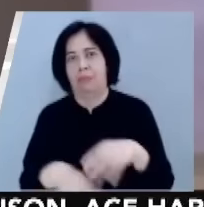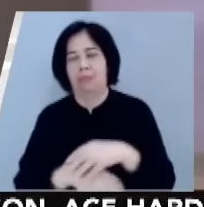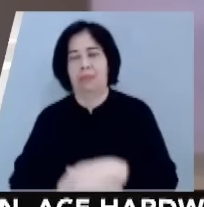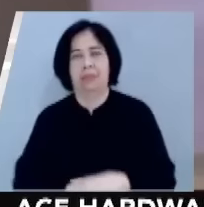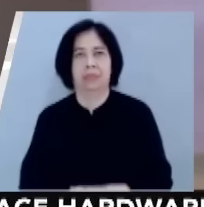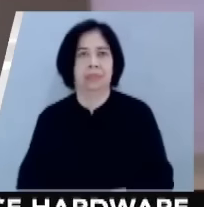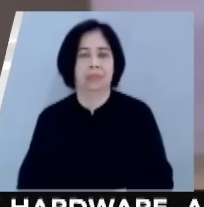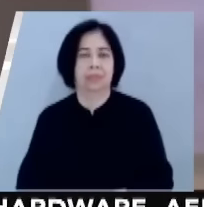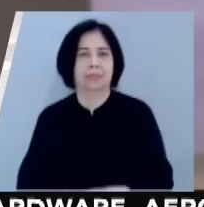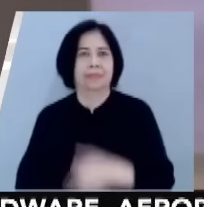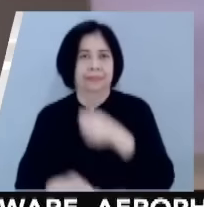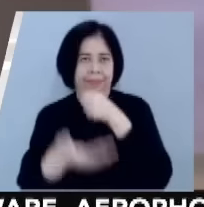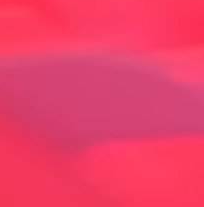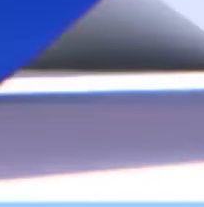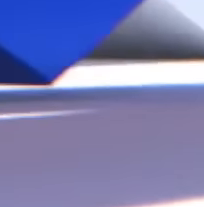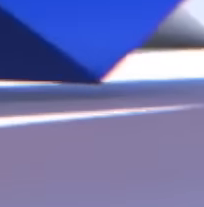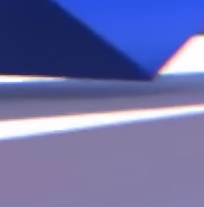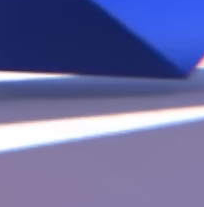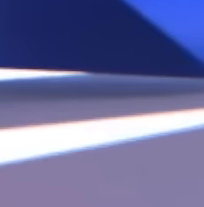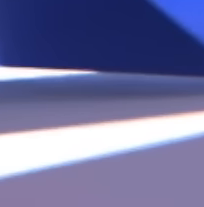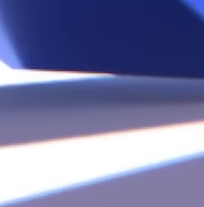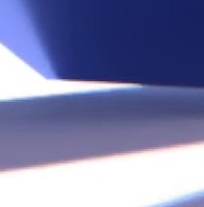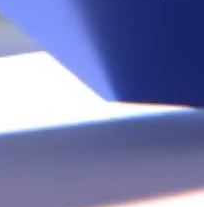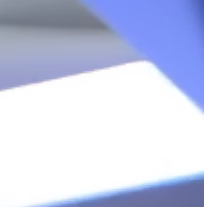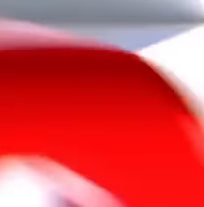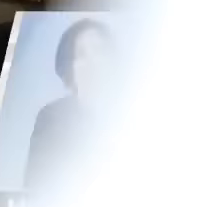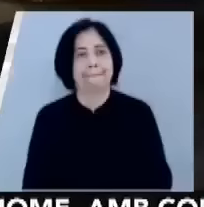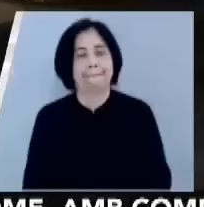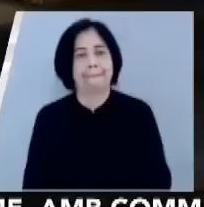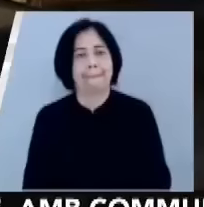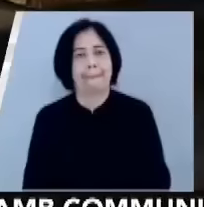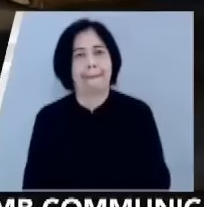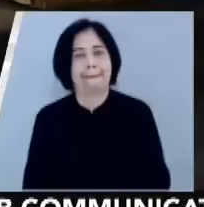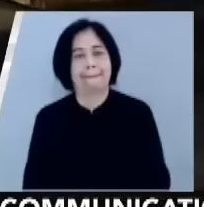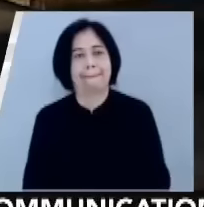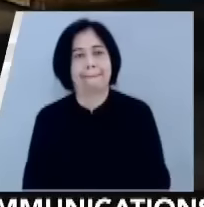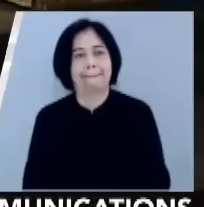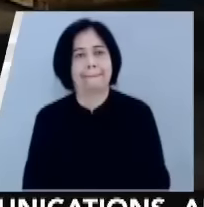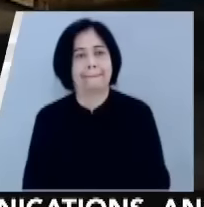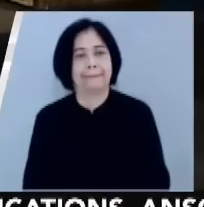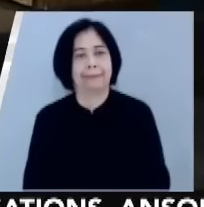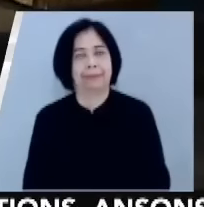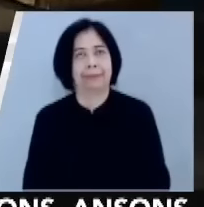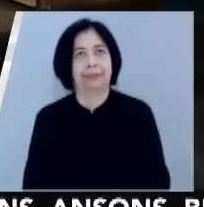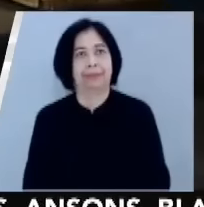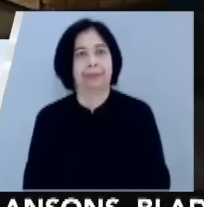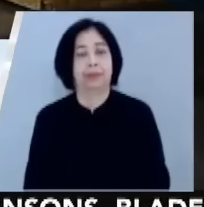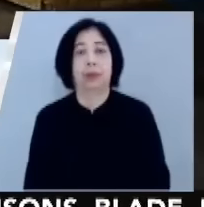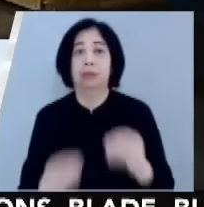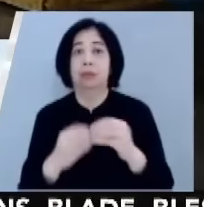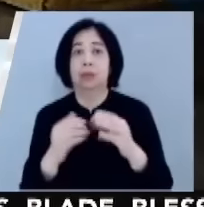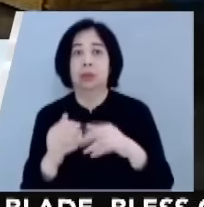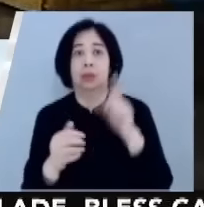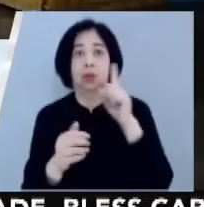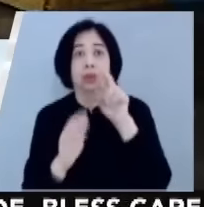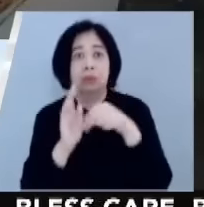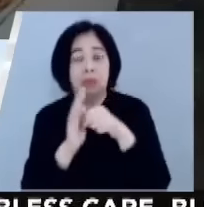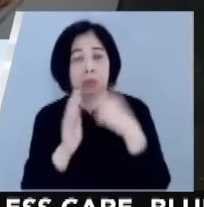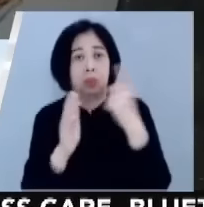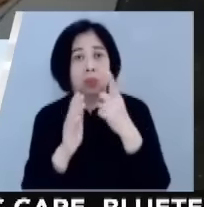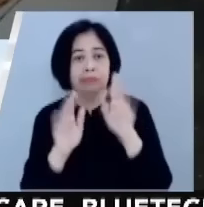Nakatutok si Bernadette Reyes. Mahigit isang oras lang mula nang